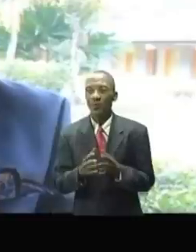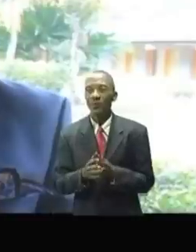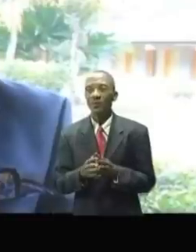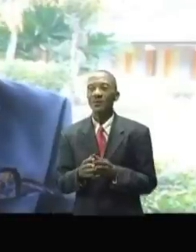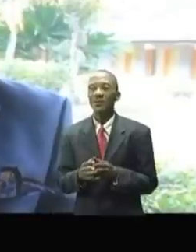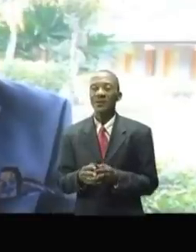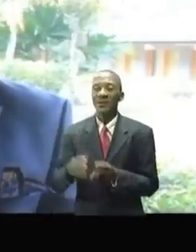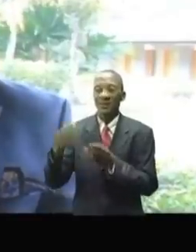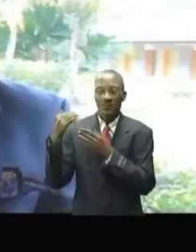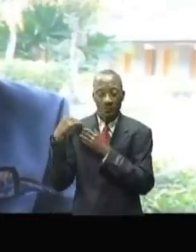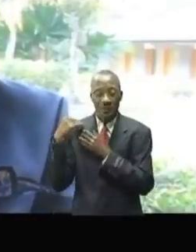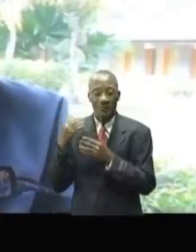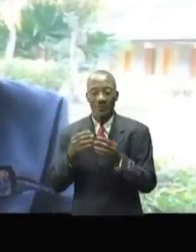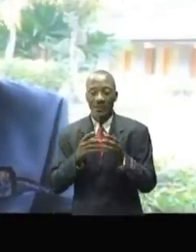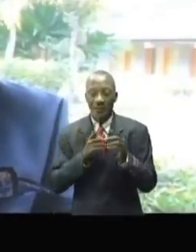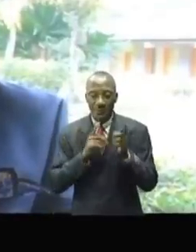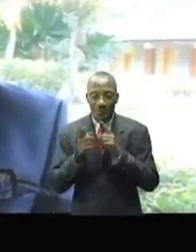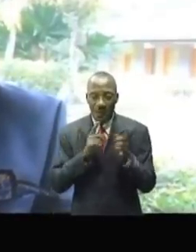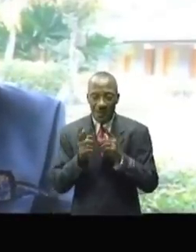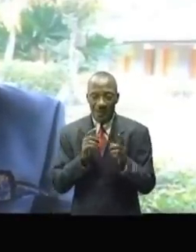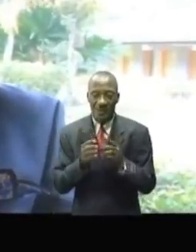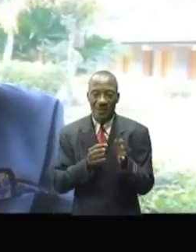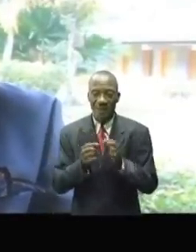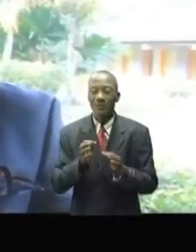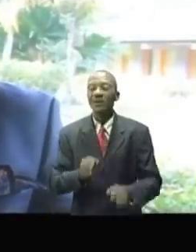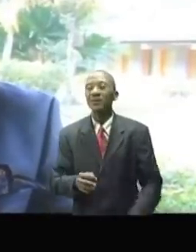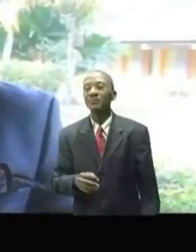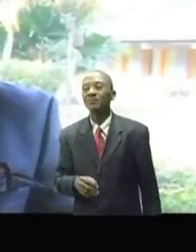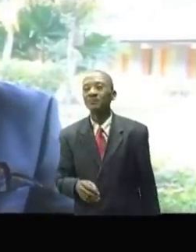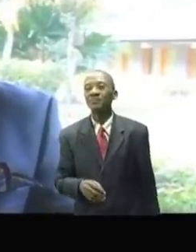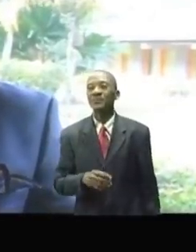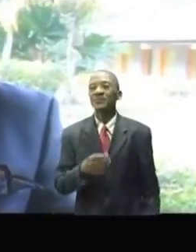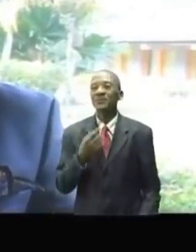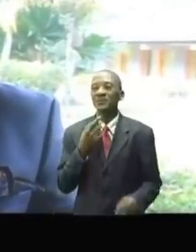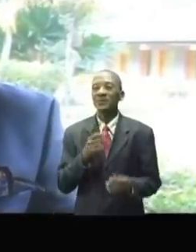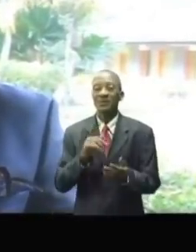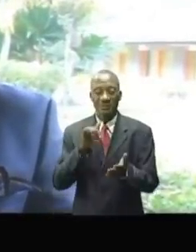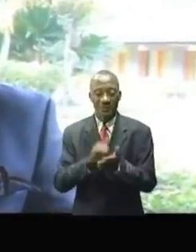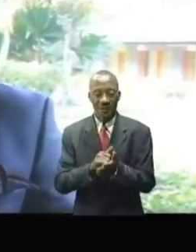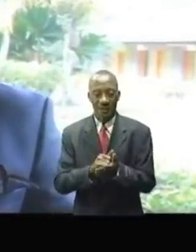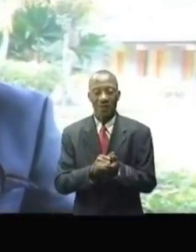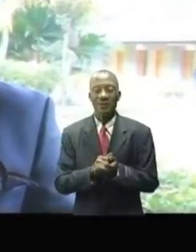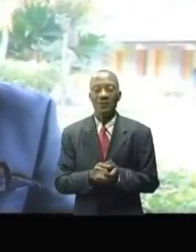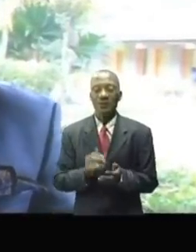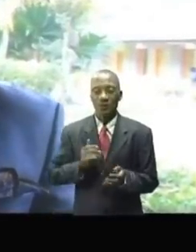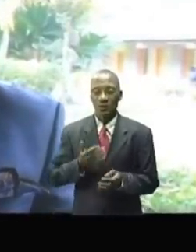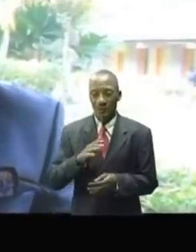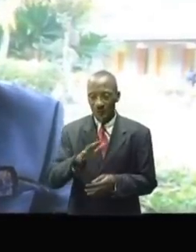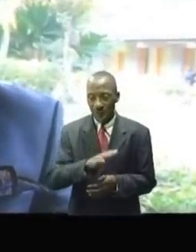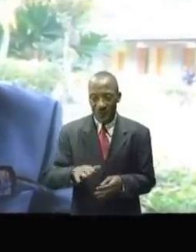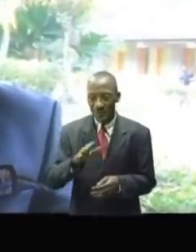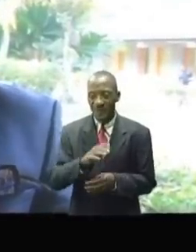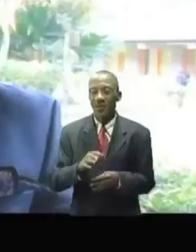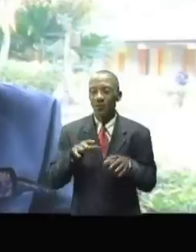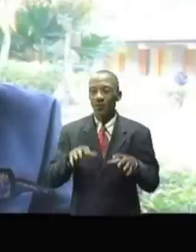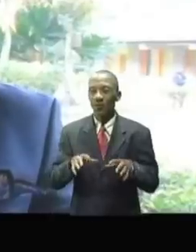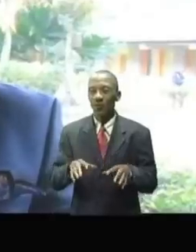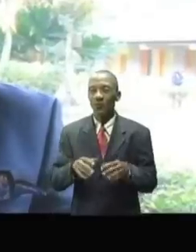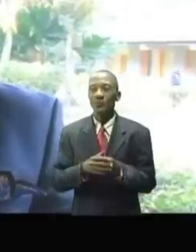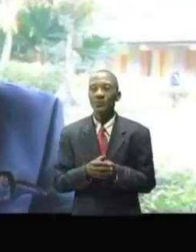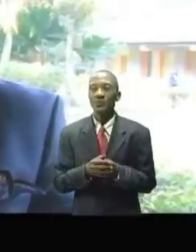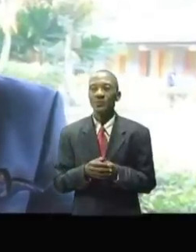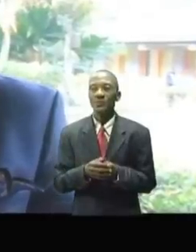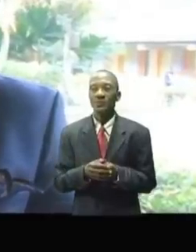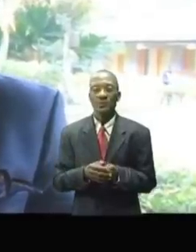de répression n'a pas apporté de réponse. Pourquoi? Parce que le regard était un regard plutôt basé sur la criminalité. Avec les